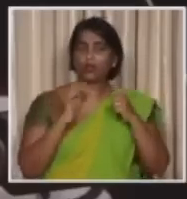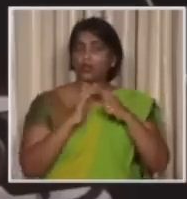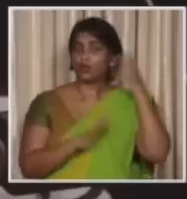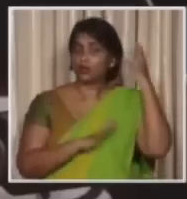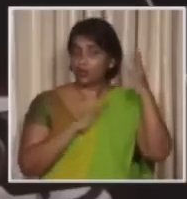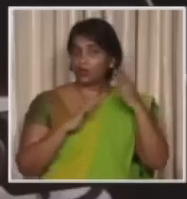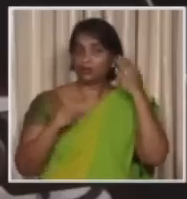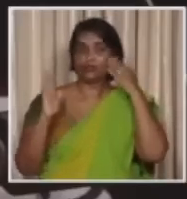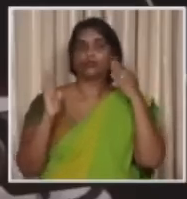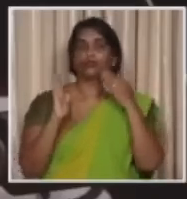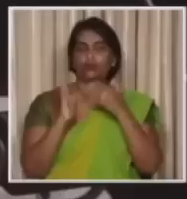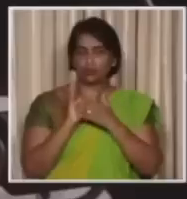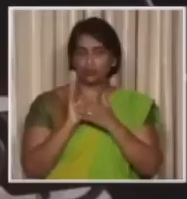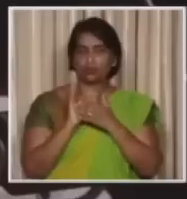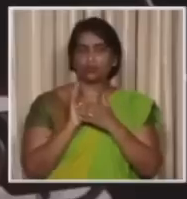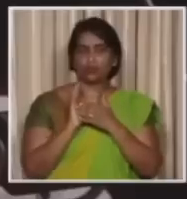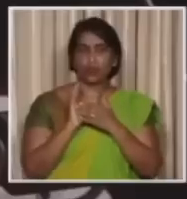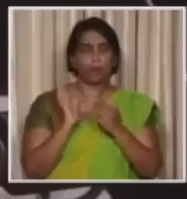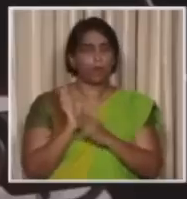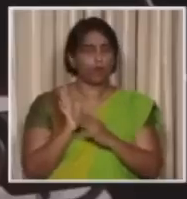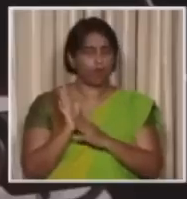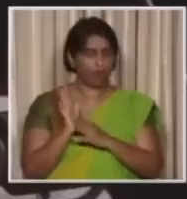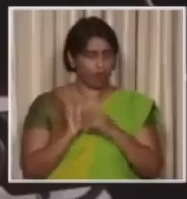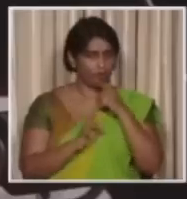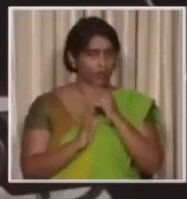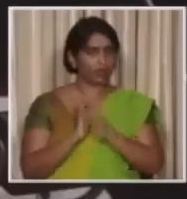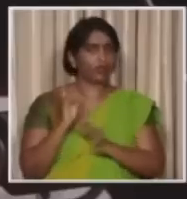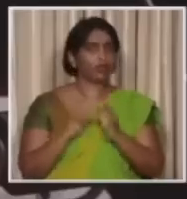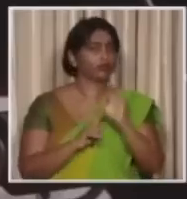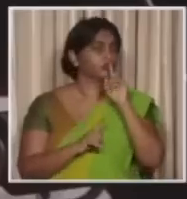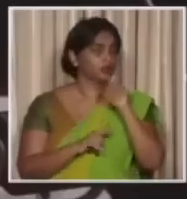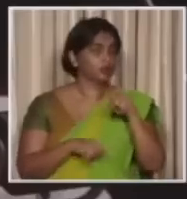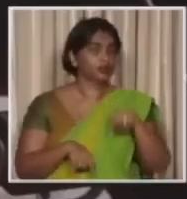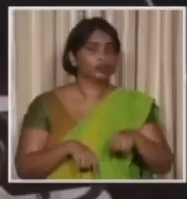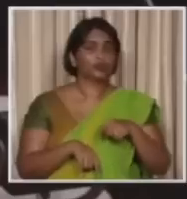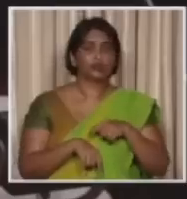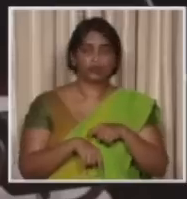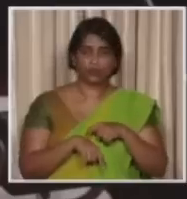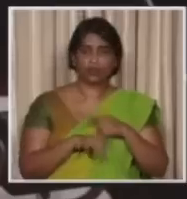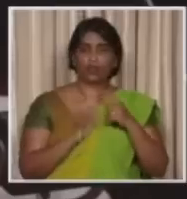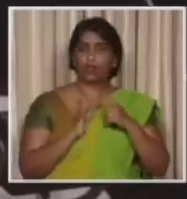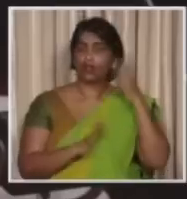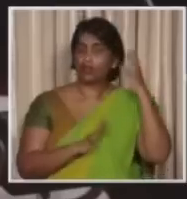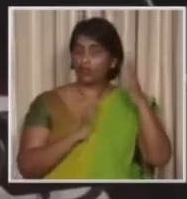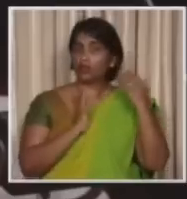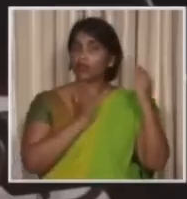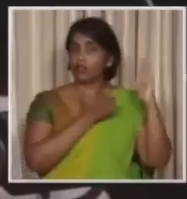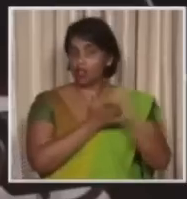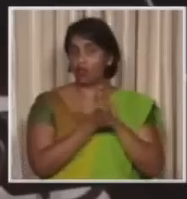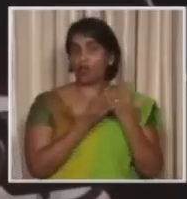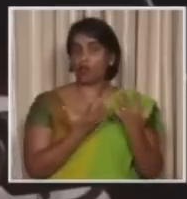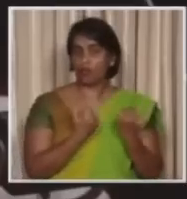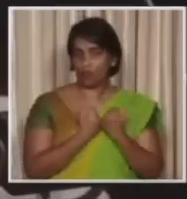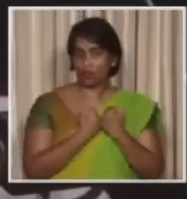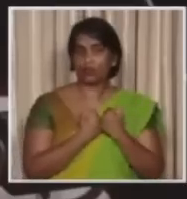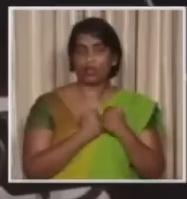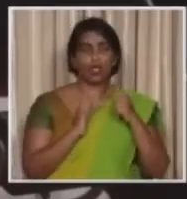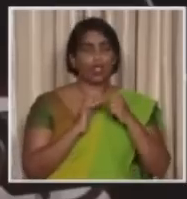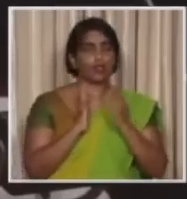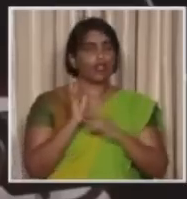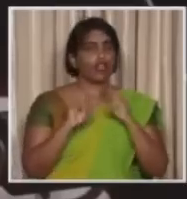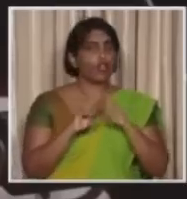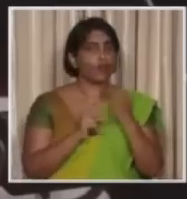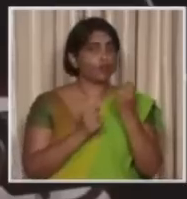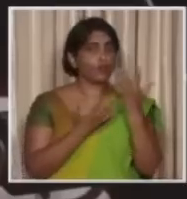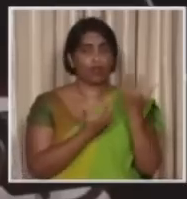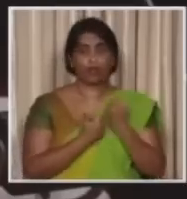ජාත්‍යන්තරයේ ඒ සම්බන්ධයෙන් දැන් මනුෂ්‍ය නානායකකාර මන්ත්‍රීතුමා කිව්වා මේ අවස්ථාවේදී අපිට ජාත්‍යන්තරයේ සහයෝගය අවශ්‍යයි. තම IMF මුදල්